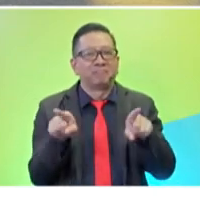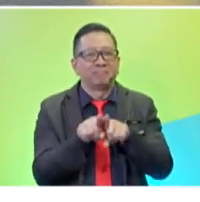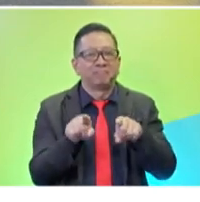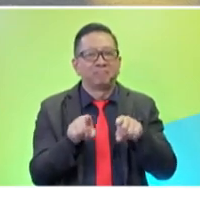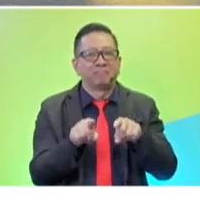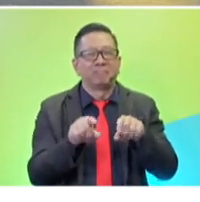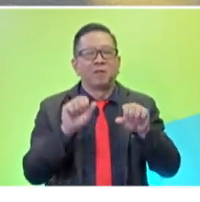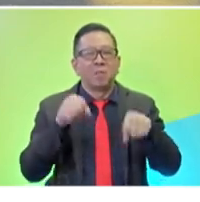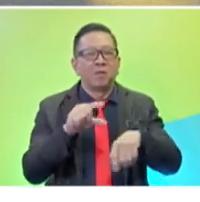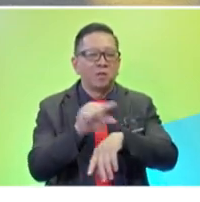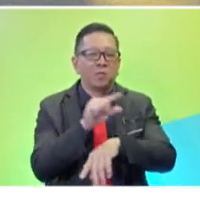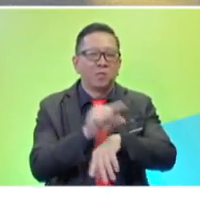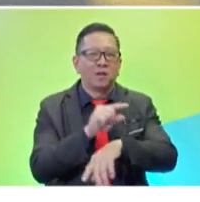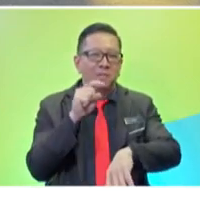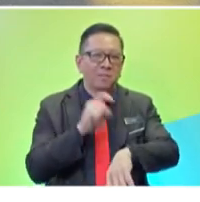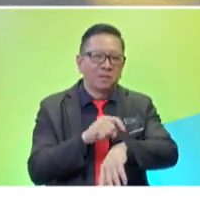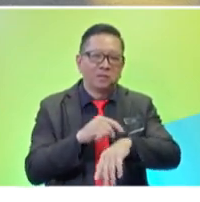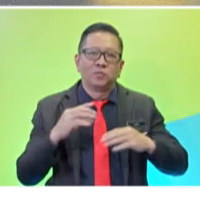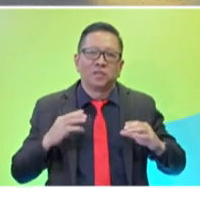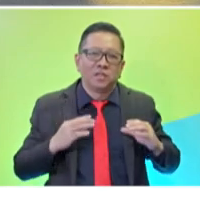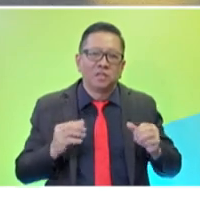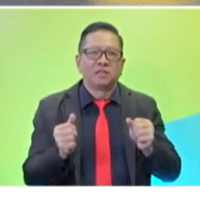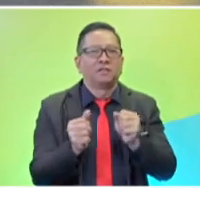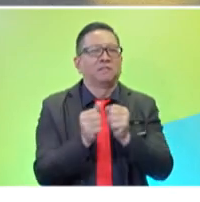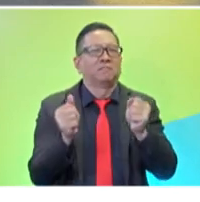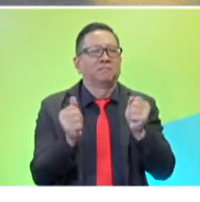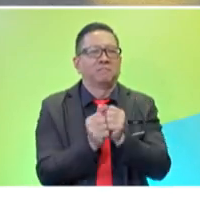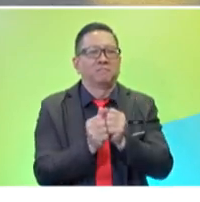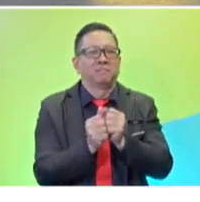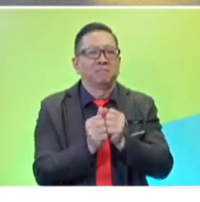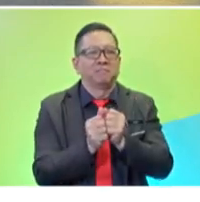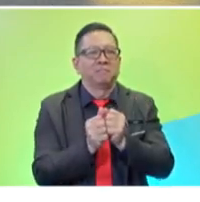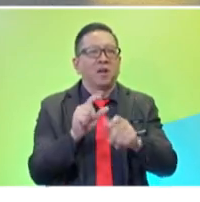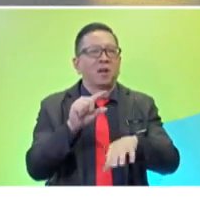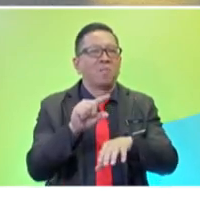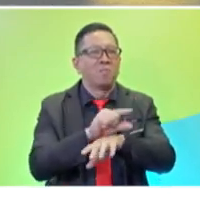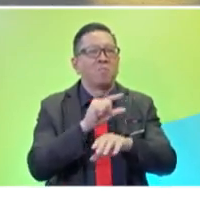lapang waktu cuti sebagainya boleh juga buat activity bisa melihat